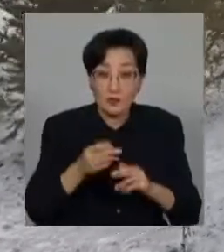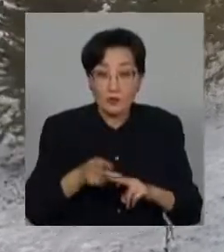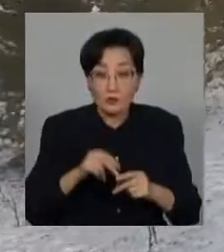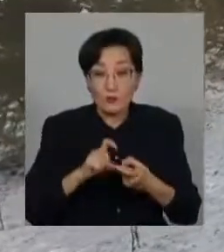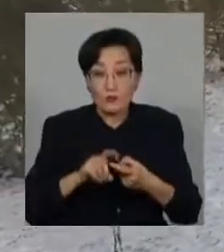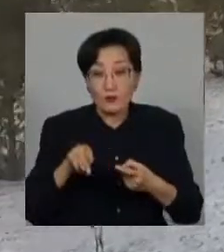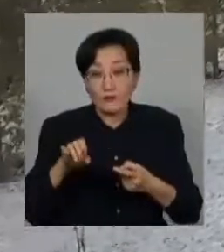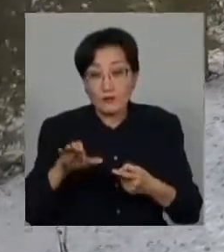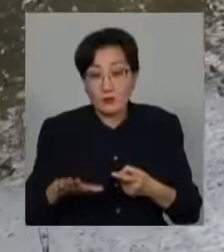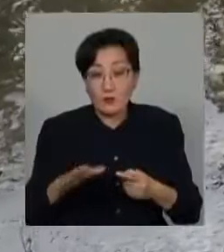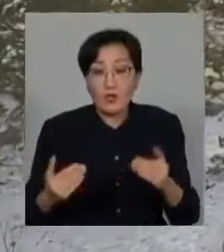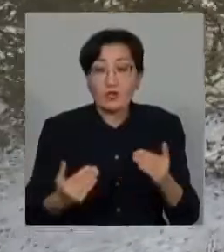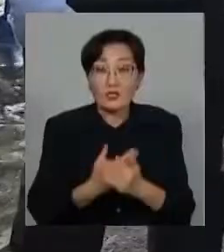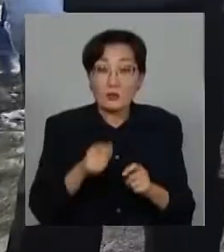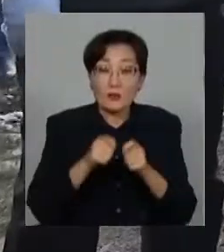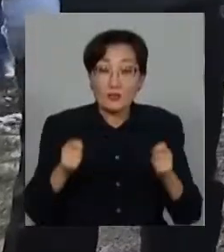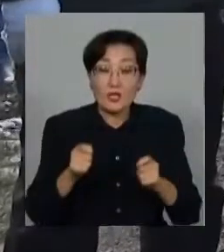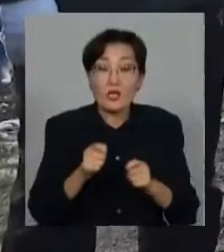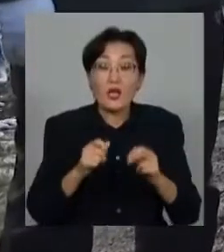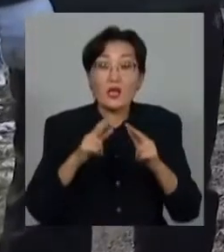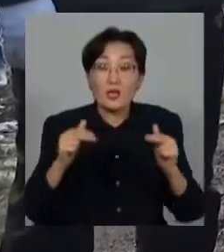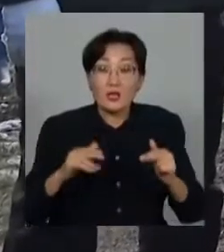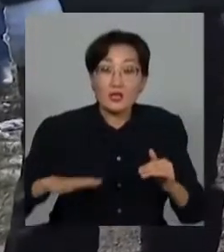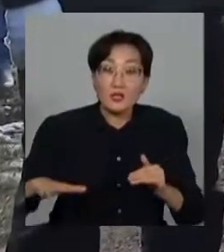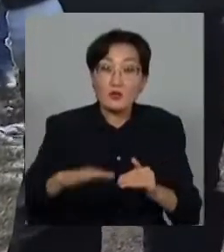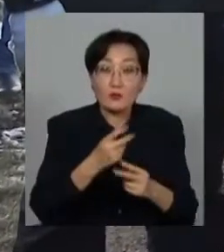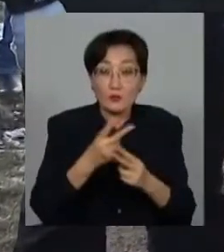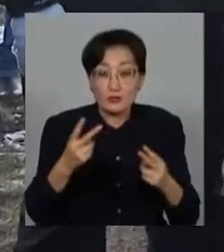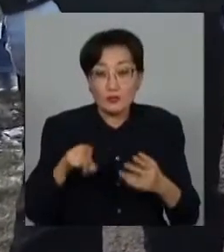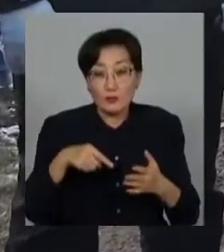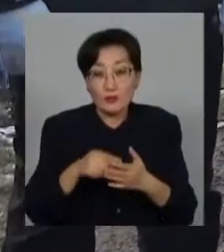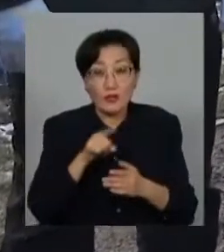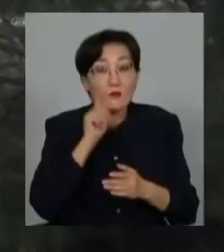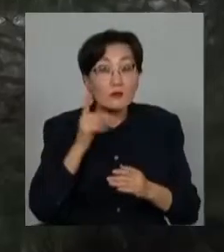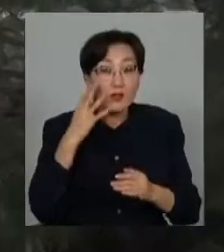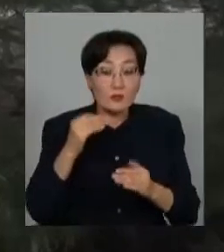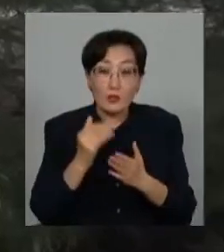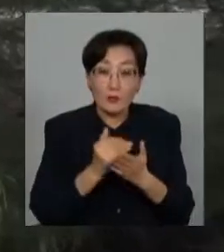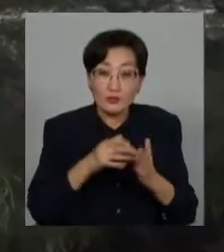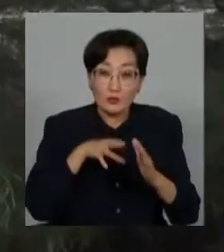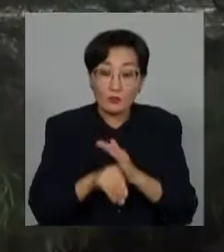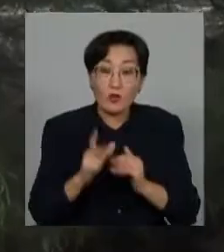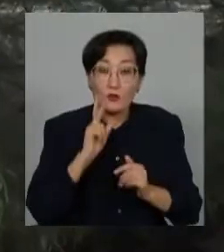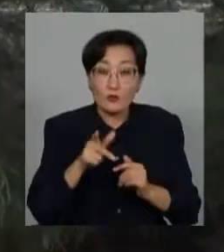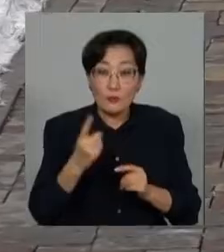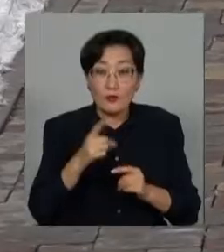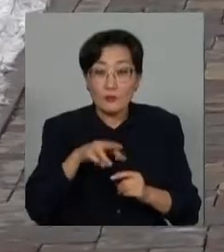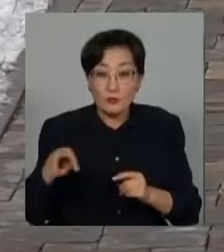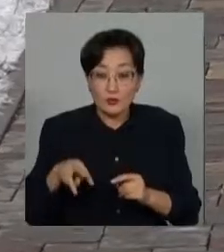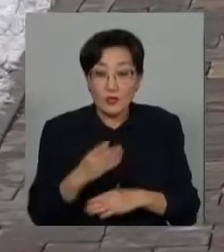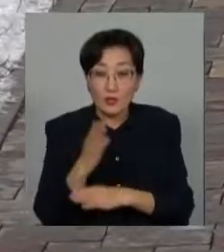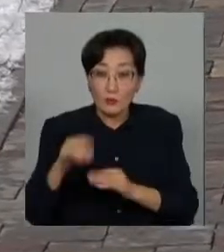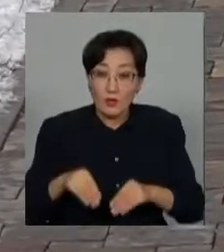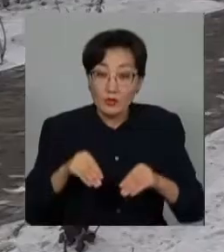жаңадан ашылған қарағайлы саябағын көрді. Мегаполисте Жасыл Алматы бағдарламасы аясында 3 жылда 1 миллион түп көшет отырғызу жоспарланған.